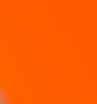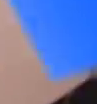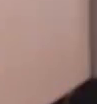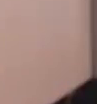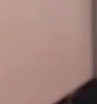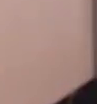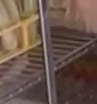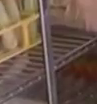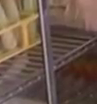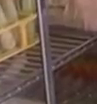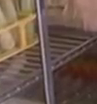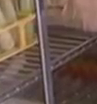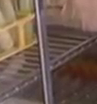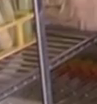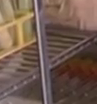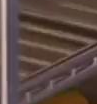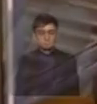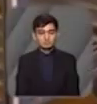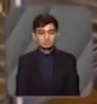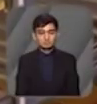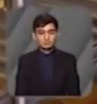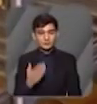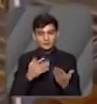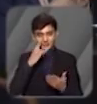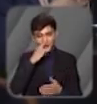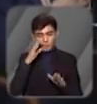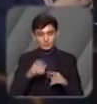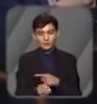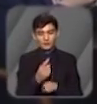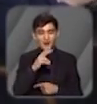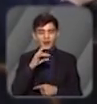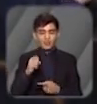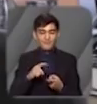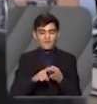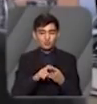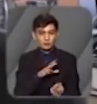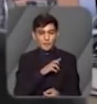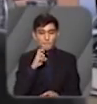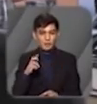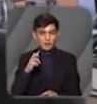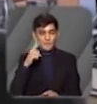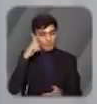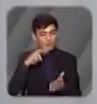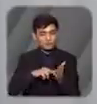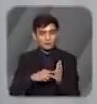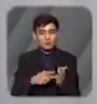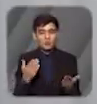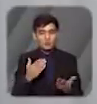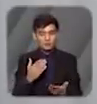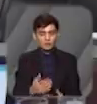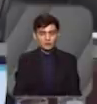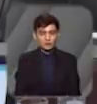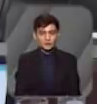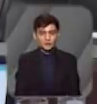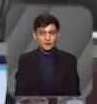Егер Қазақстанда коронавирус анықталған жағдайда үкімет ойластырып қойған Б жоспары қандай? Коронавирустық